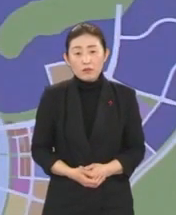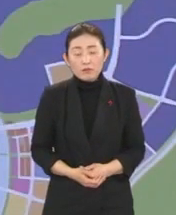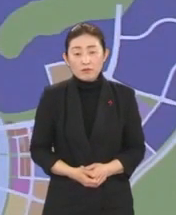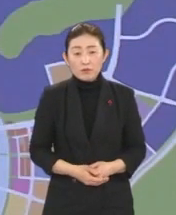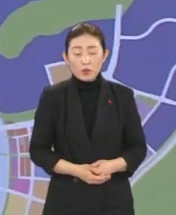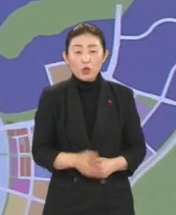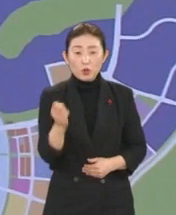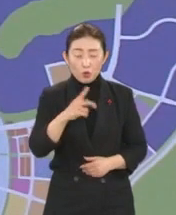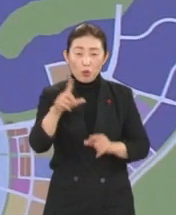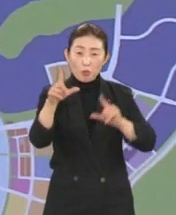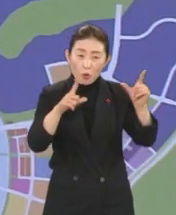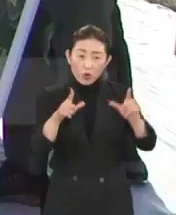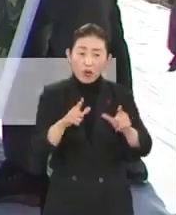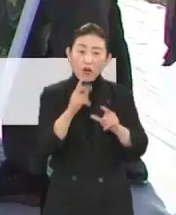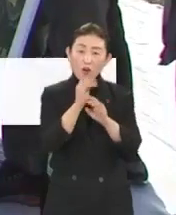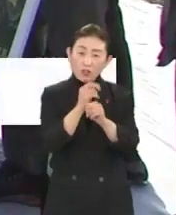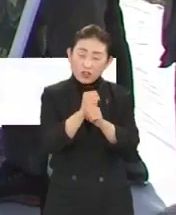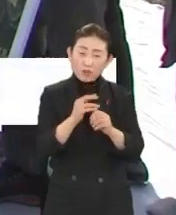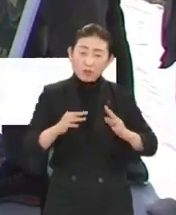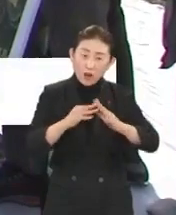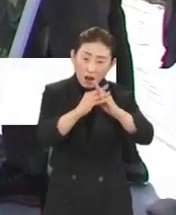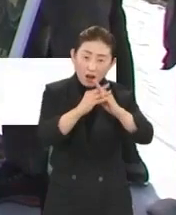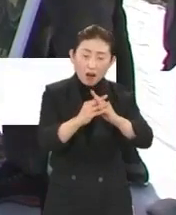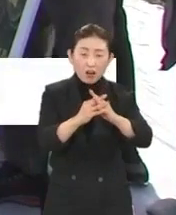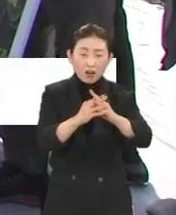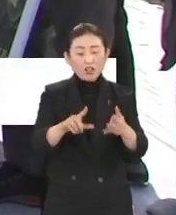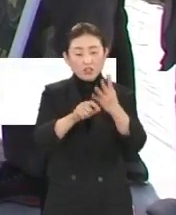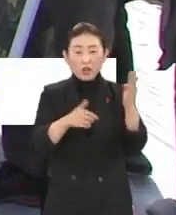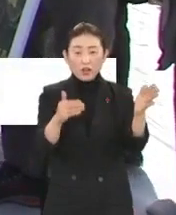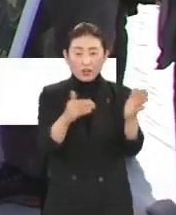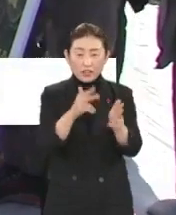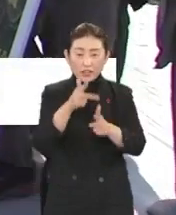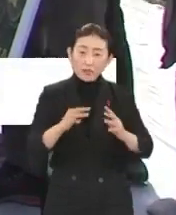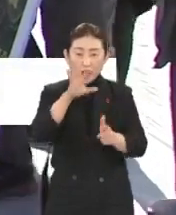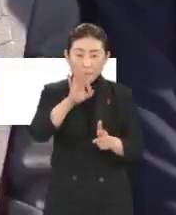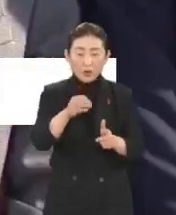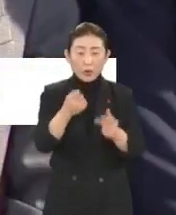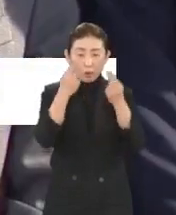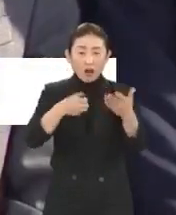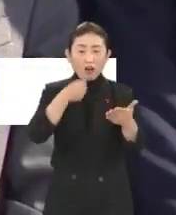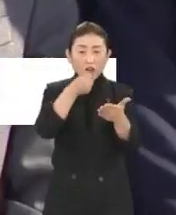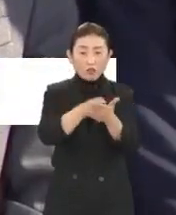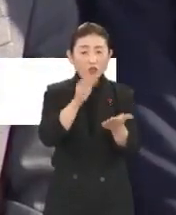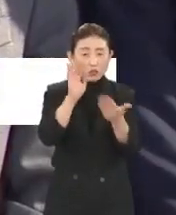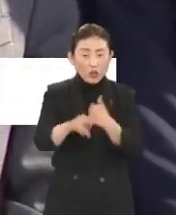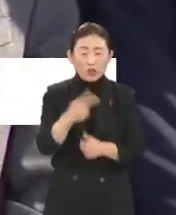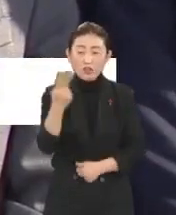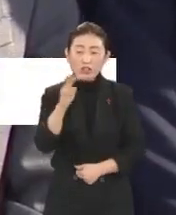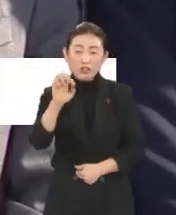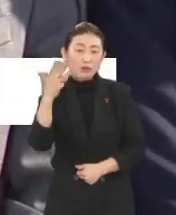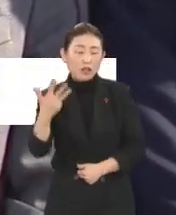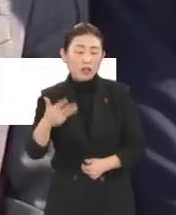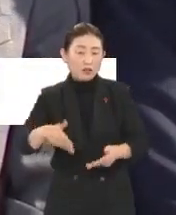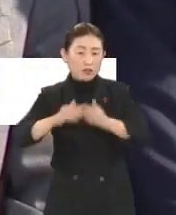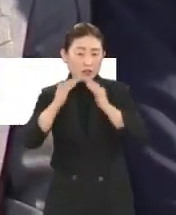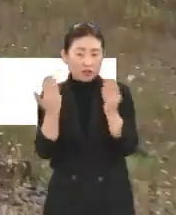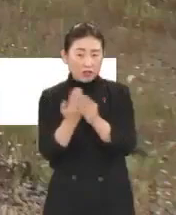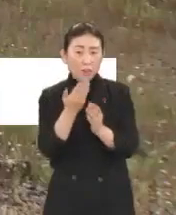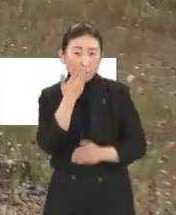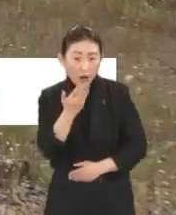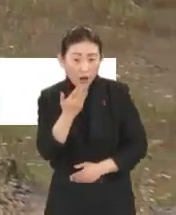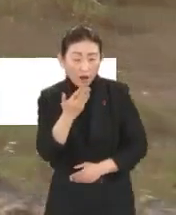설계와 시공 일정을 감안하면 늦어도 4월까지는 사업비를 최종 확정해야 2028년 완공이